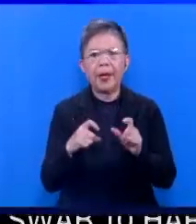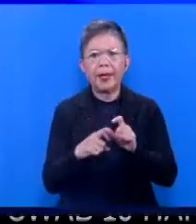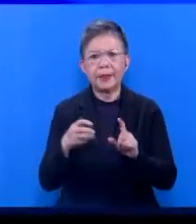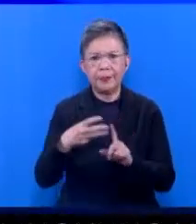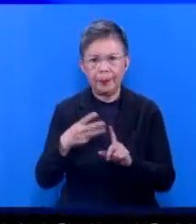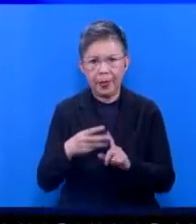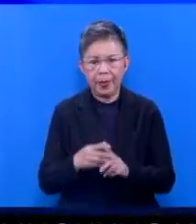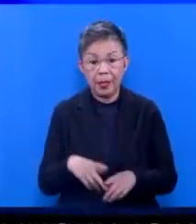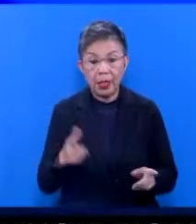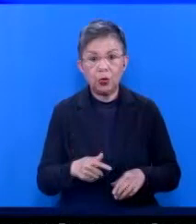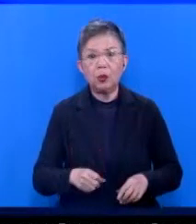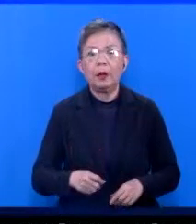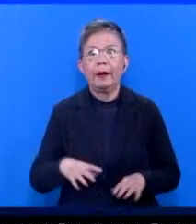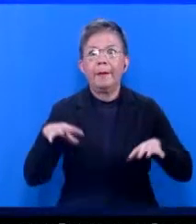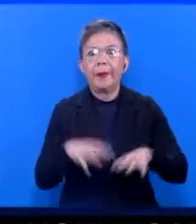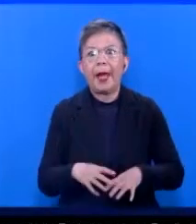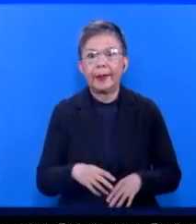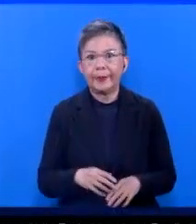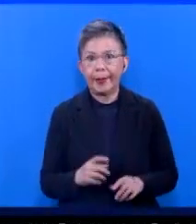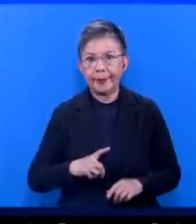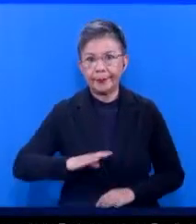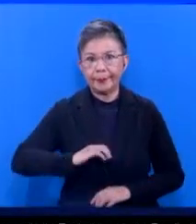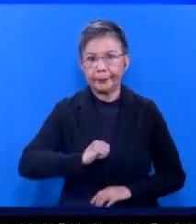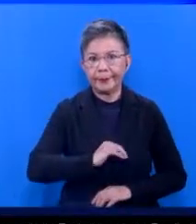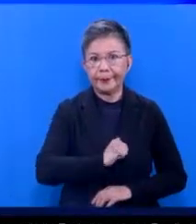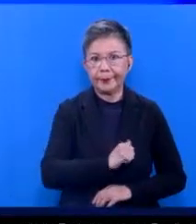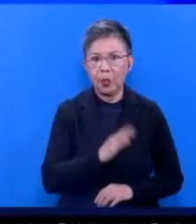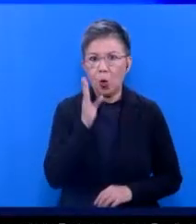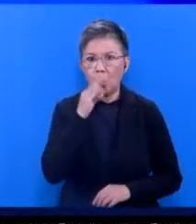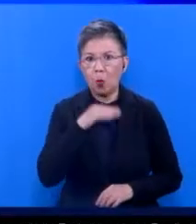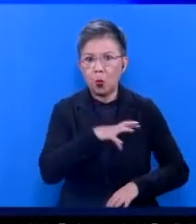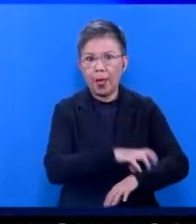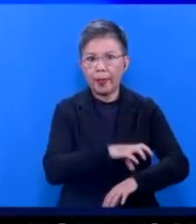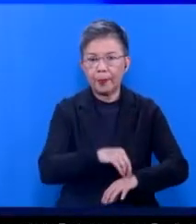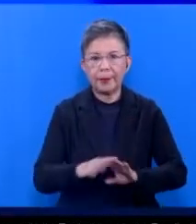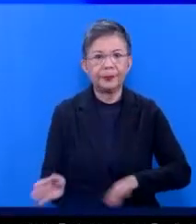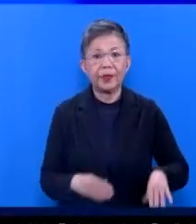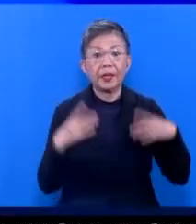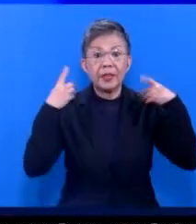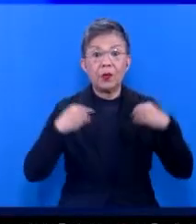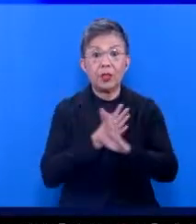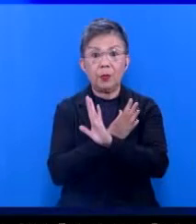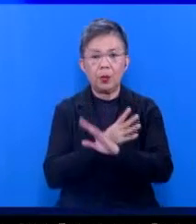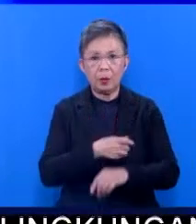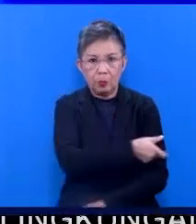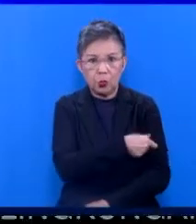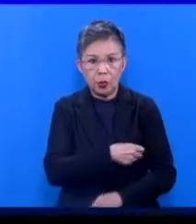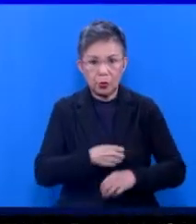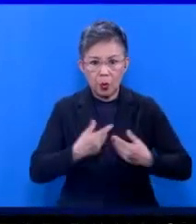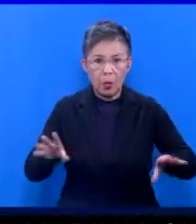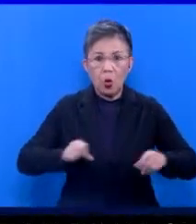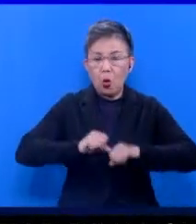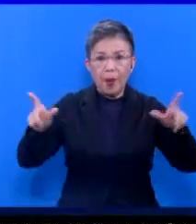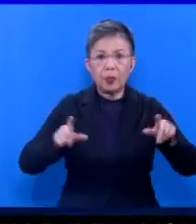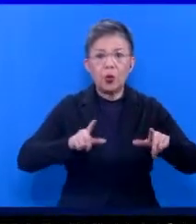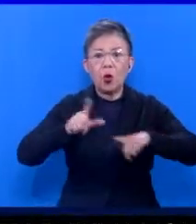dituding melakukan praktik prostitusi berkedok usaha panti pijat. Sementara di Surabaya, Jawa Timur, petugas membubarkan acara lomba kicau